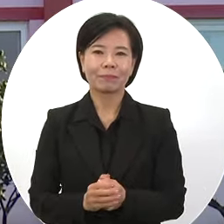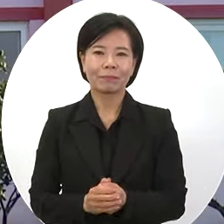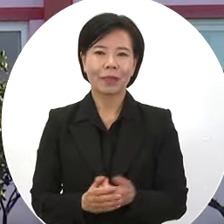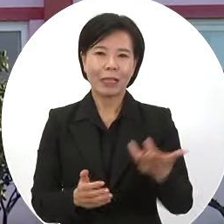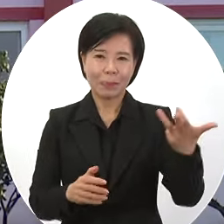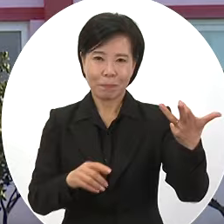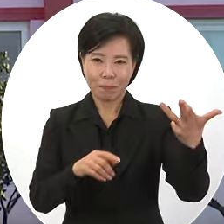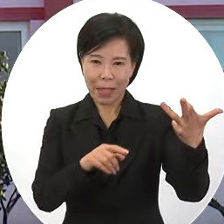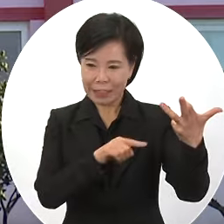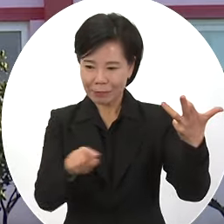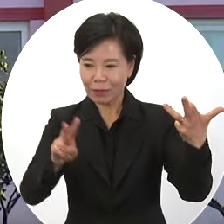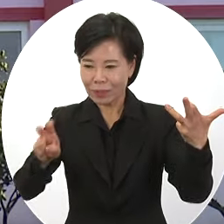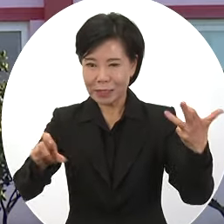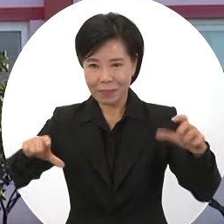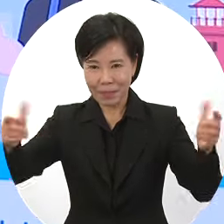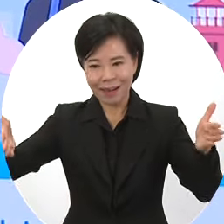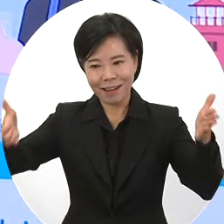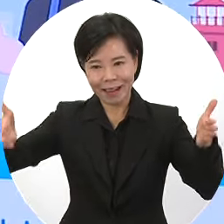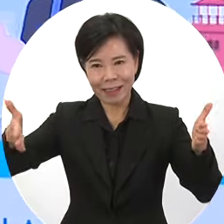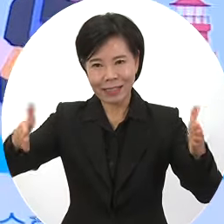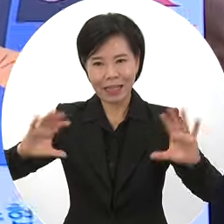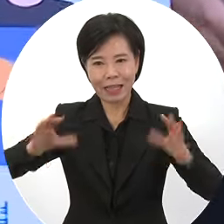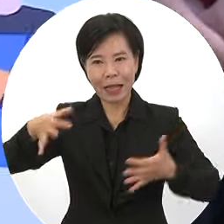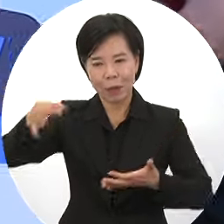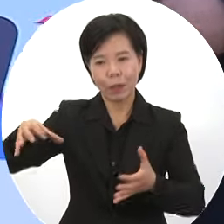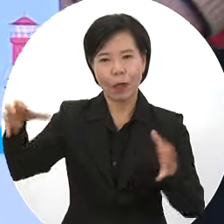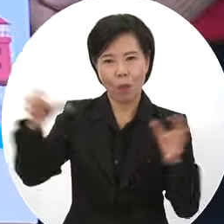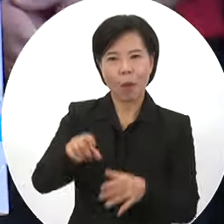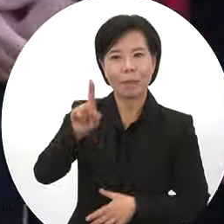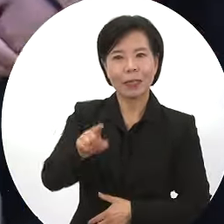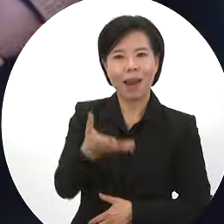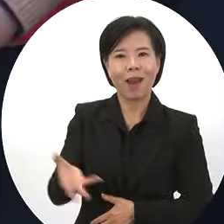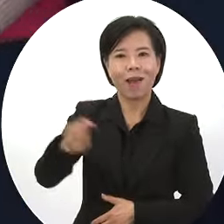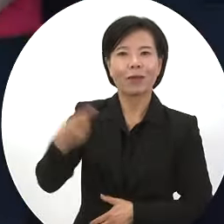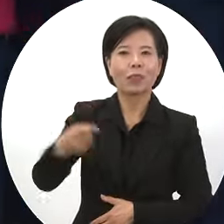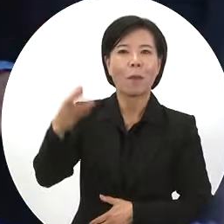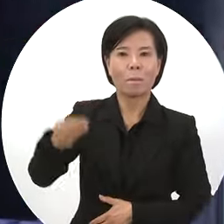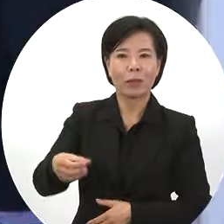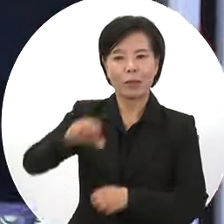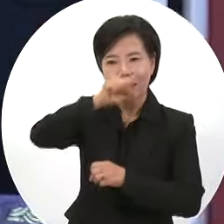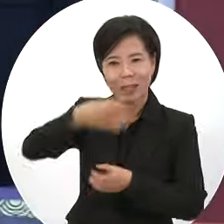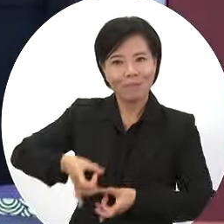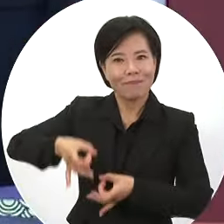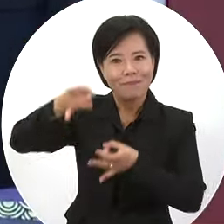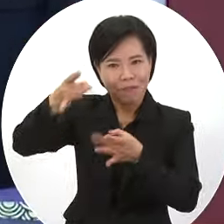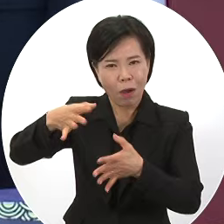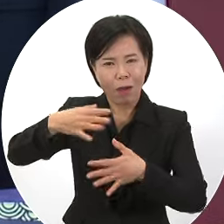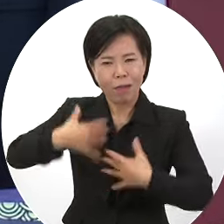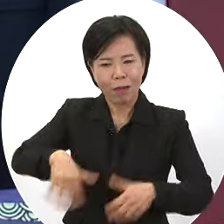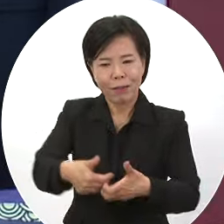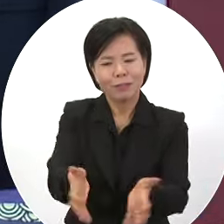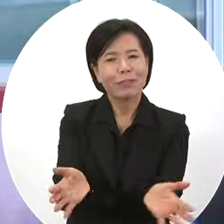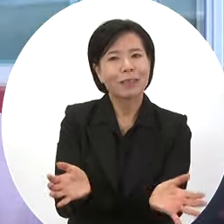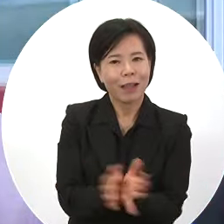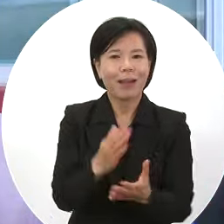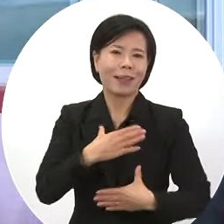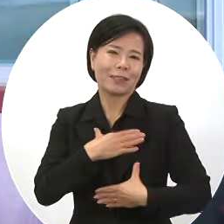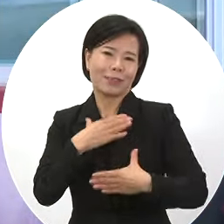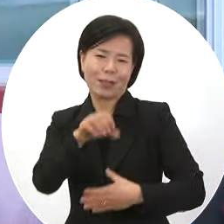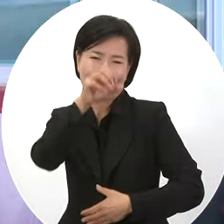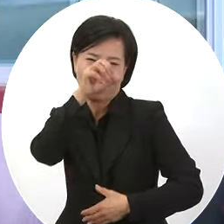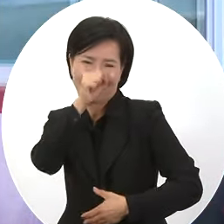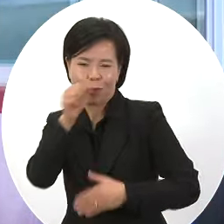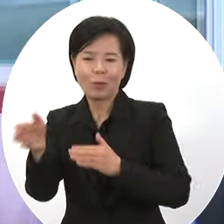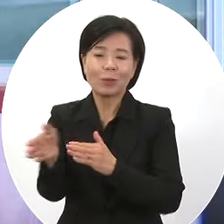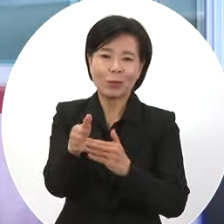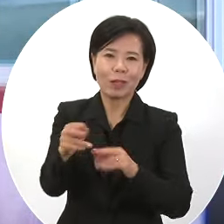제주도는 18일부터 20일까지 국비 포함 약 1억 1천만 원의 예산을 투입해 도내 취약계층에게 안전하고